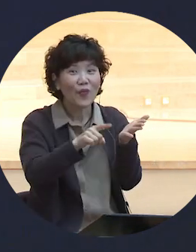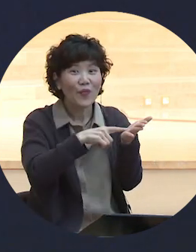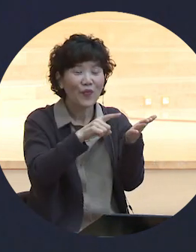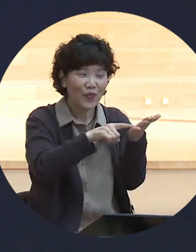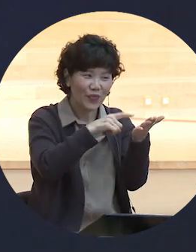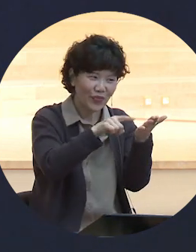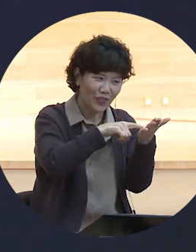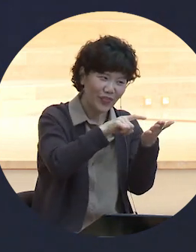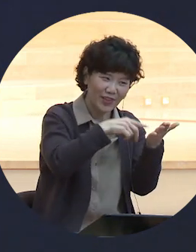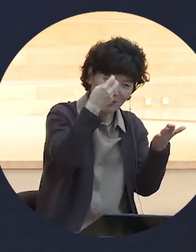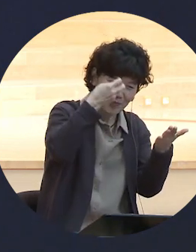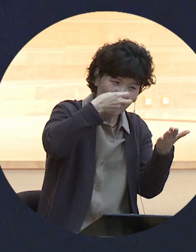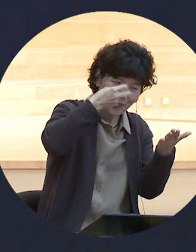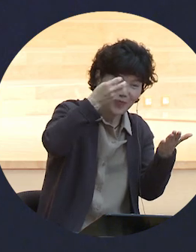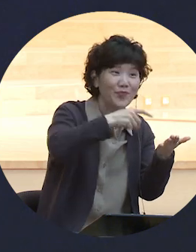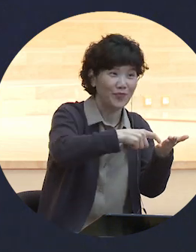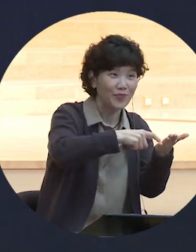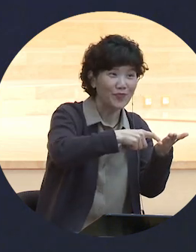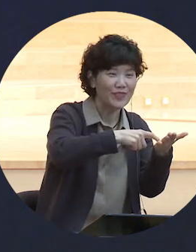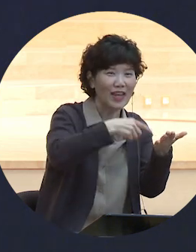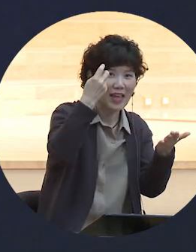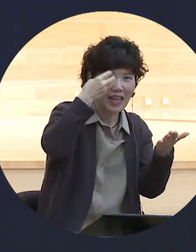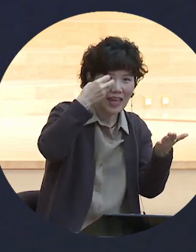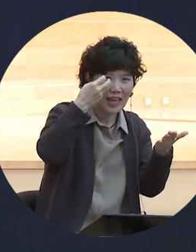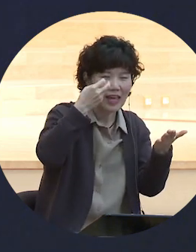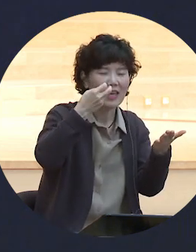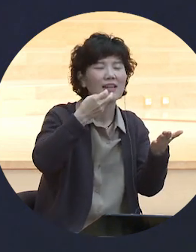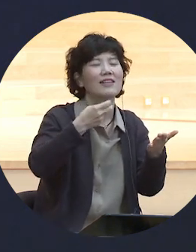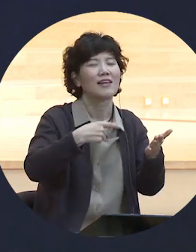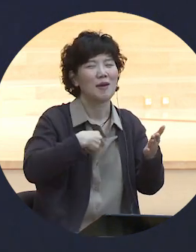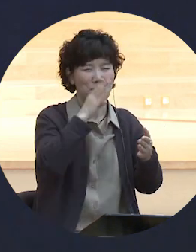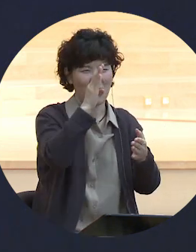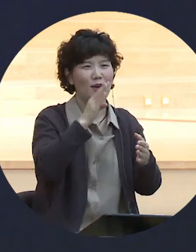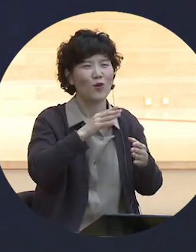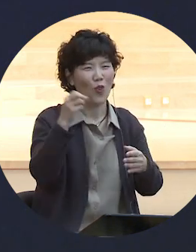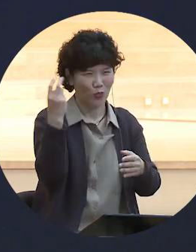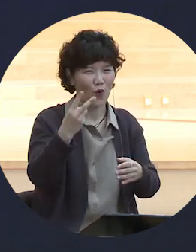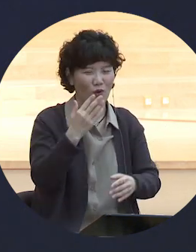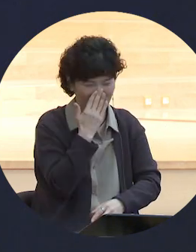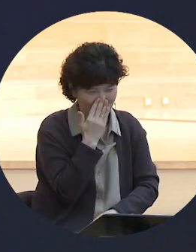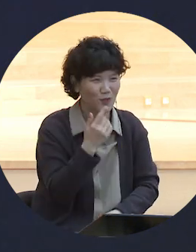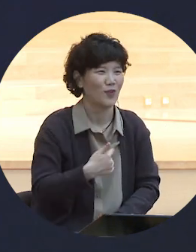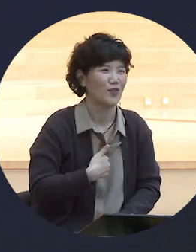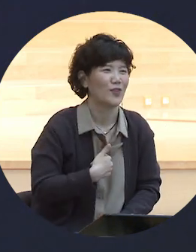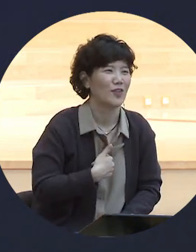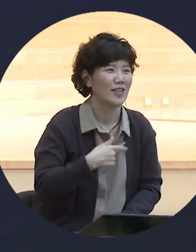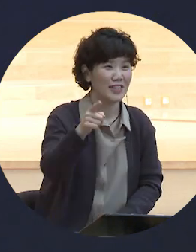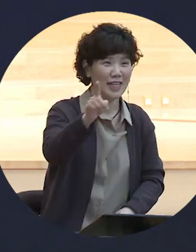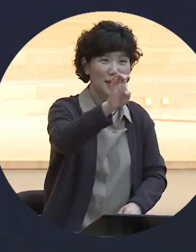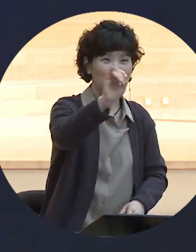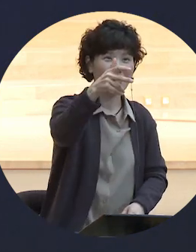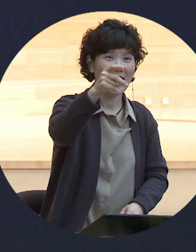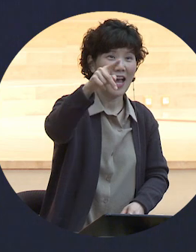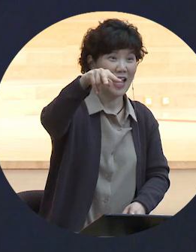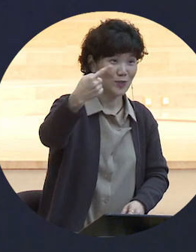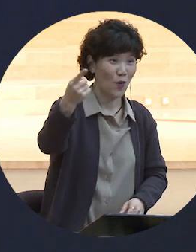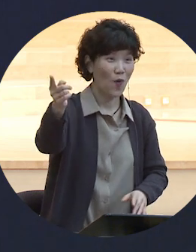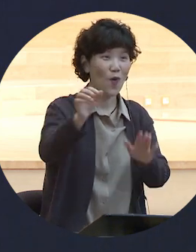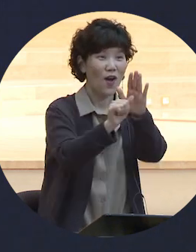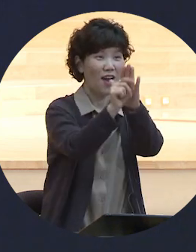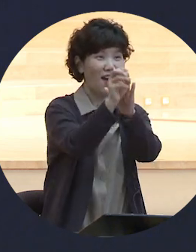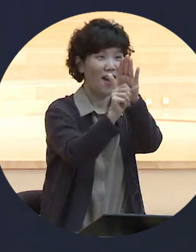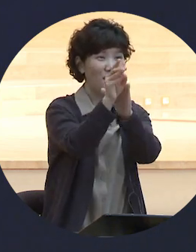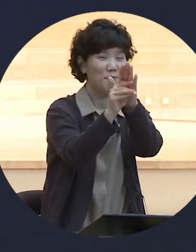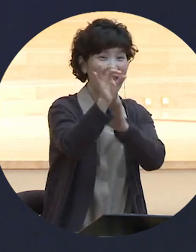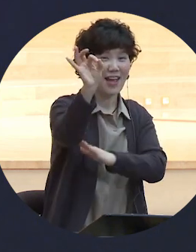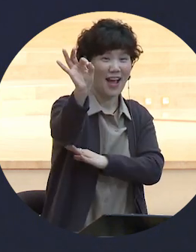했죠. 검색을 하고 난 이후에 진짜 겸손해질 수밖에 없어서 뭐라고 검색했냐면 피카소 작품 경매가